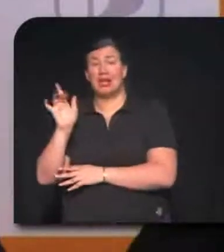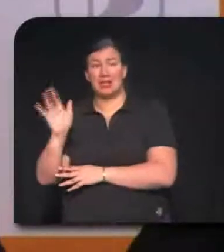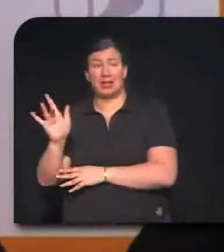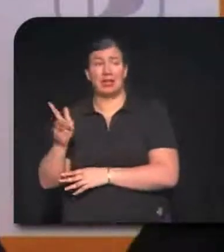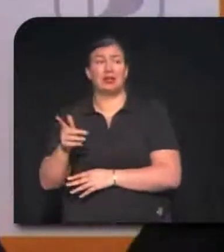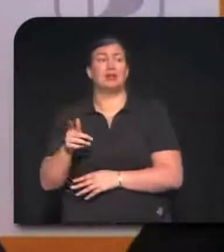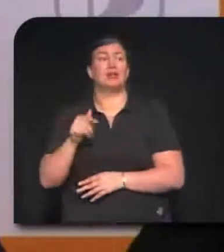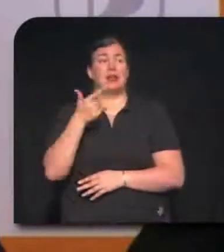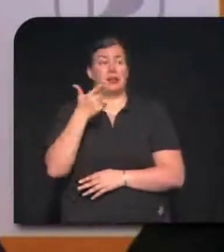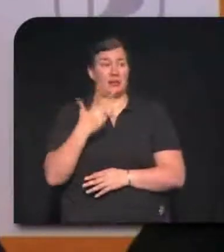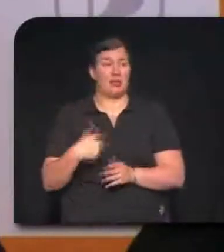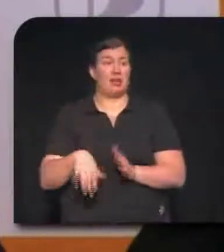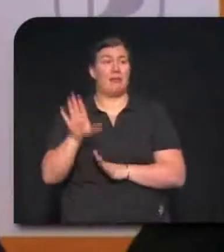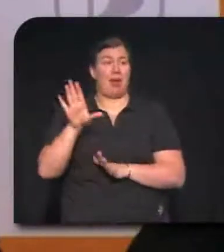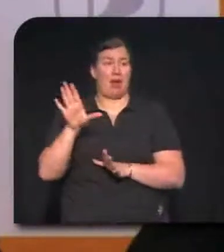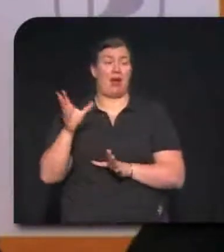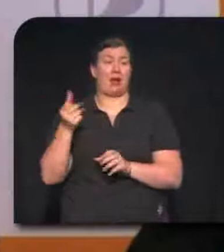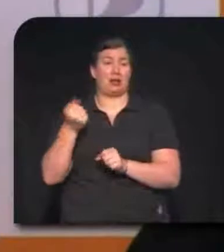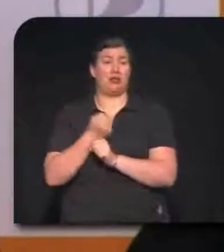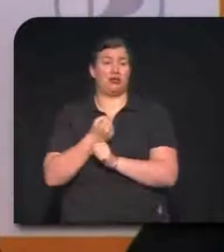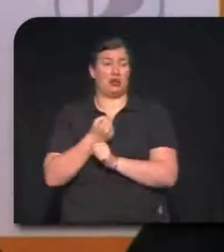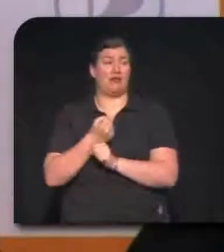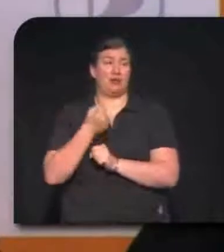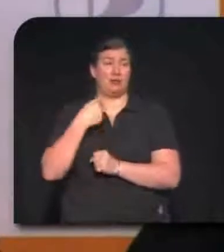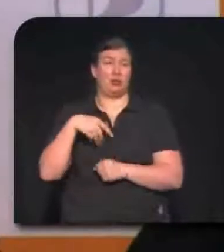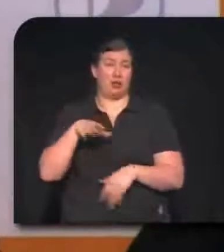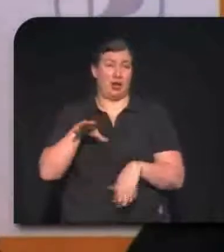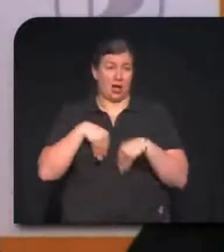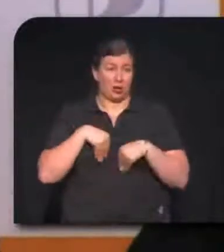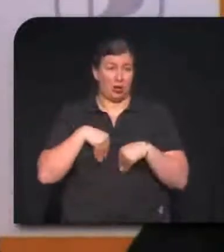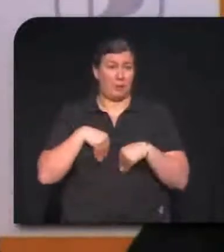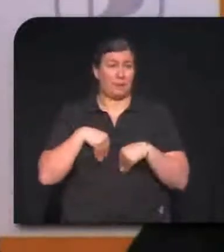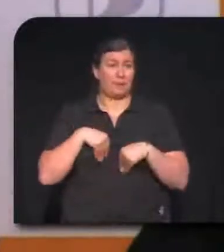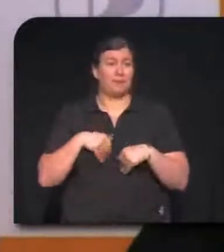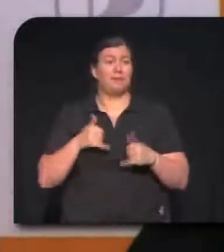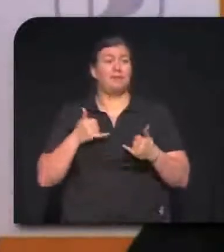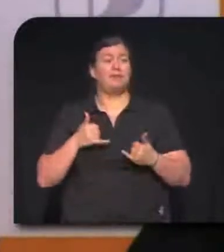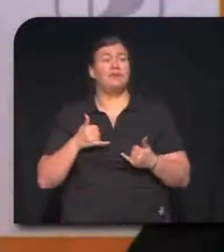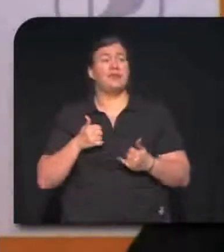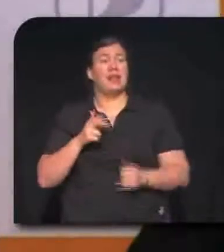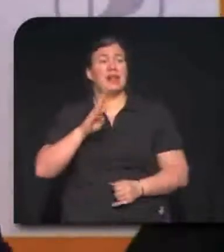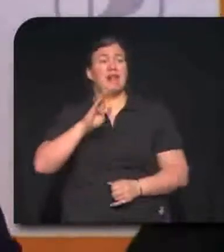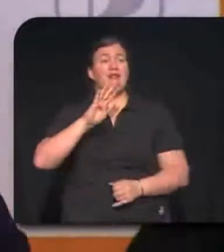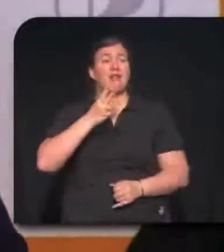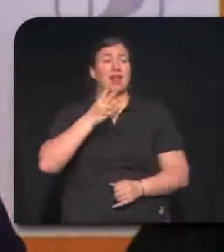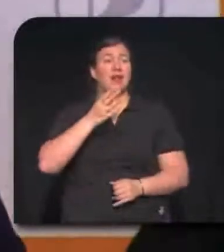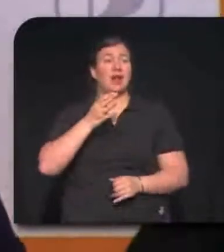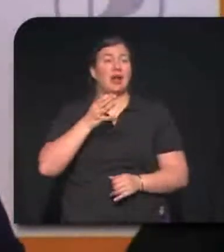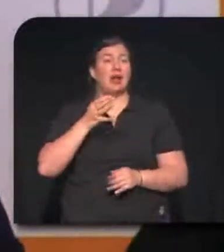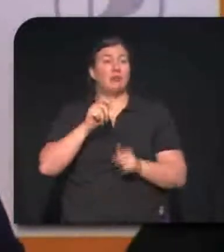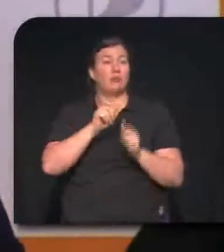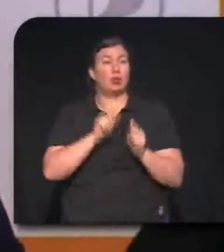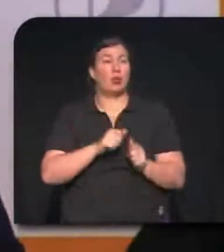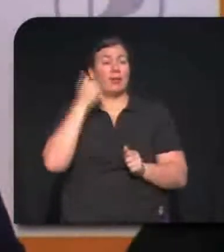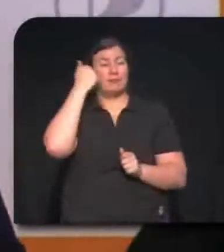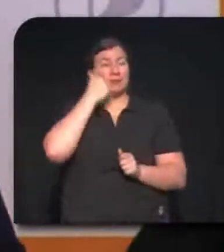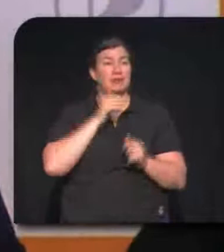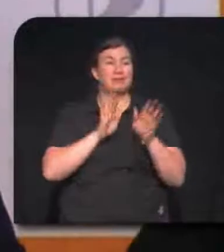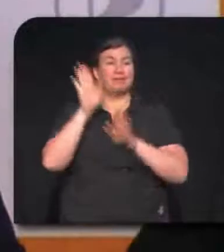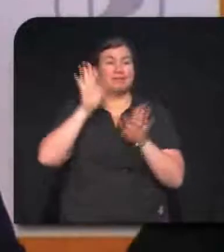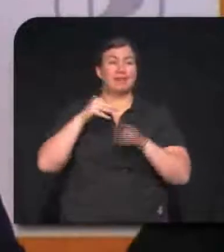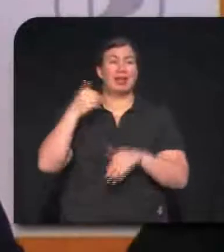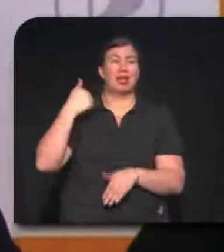auch eine zweite mehr die ist auch klar erreicht vielen Dank und jetzt die Abstimmung über das vierte Modul bitte hebt jetzt die Grünen Karten